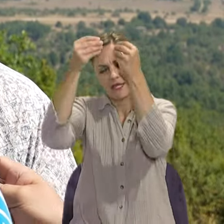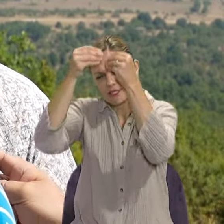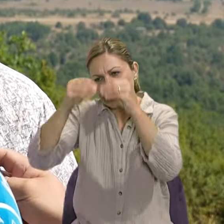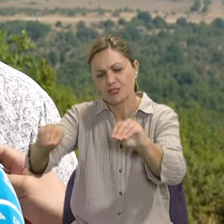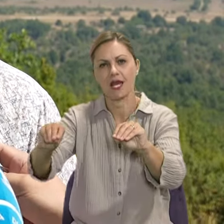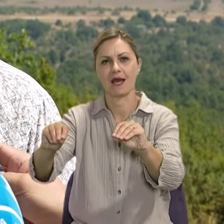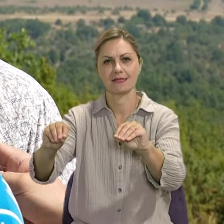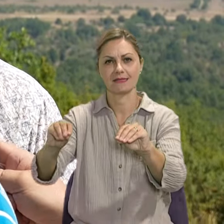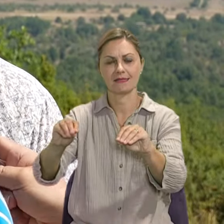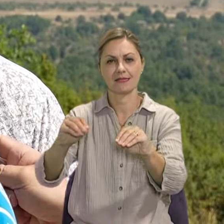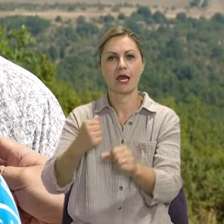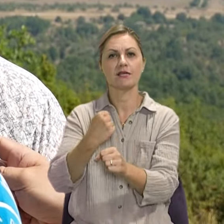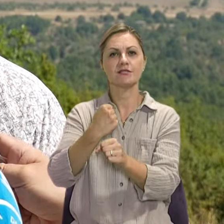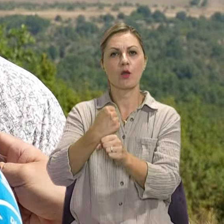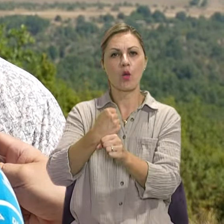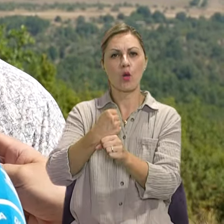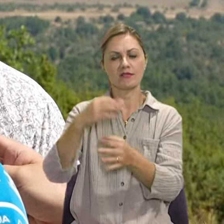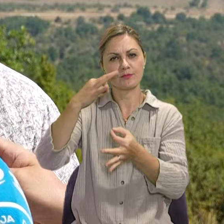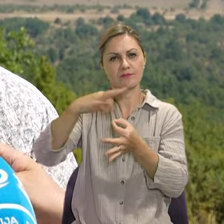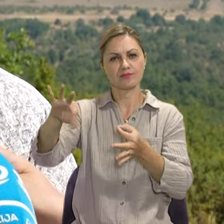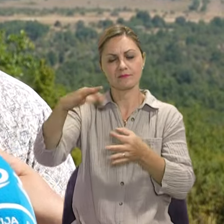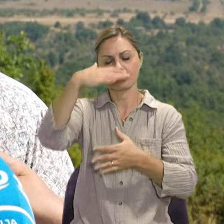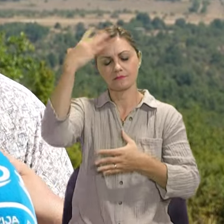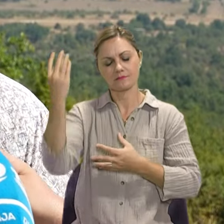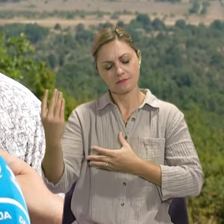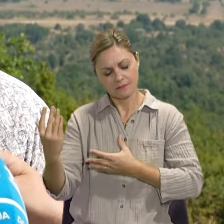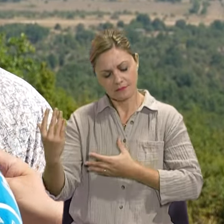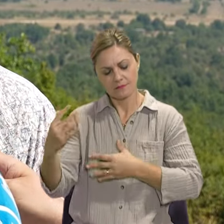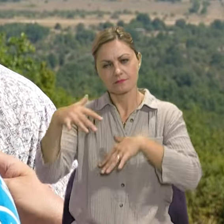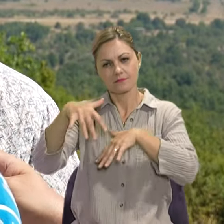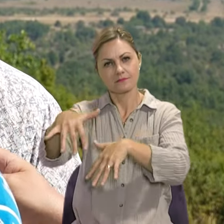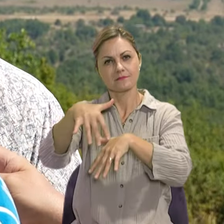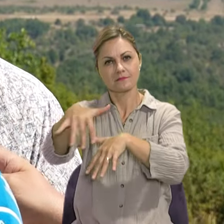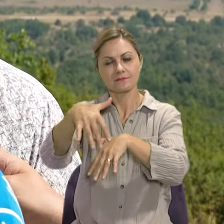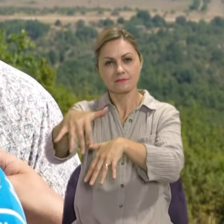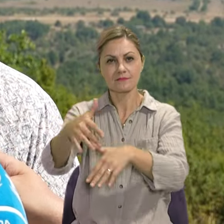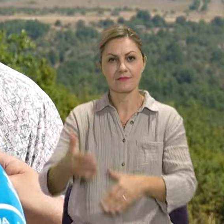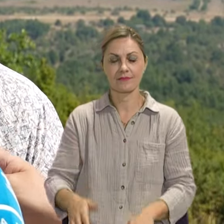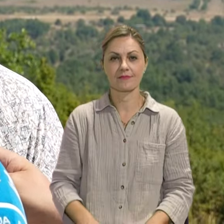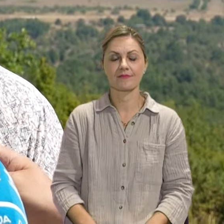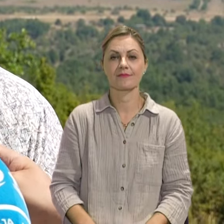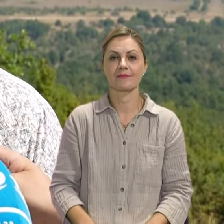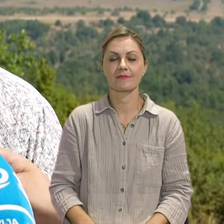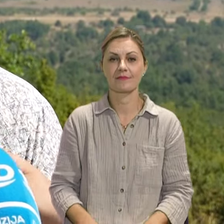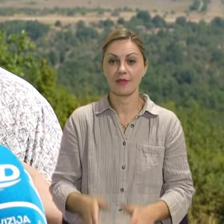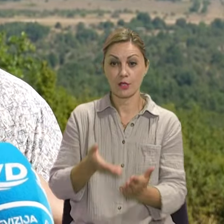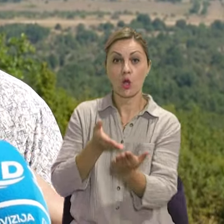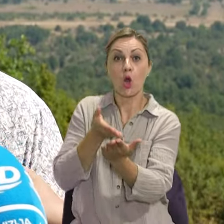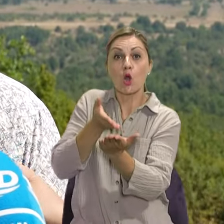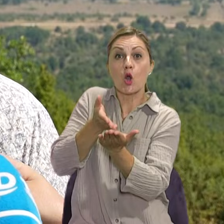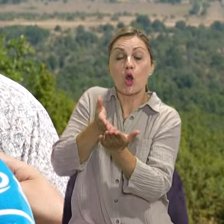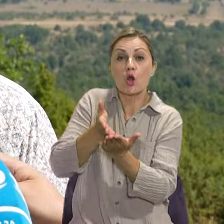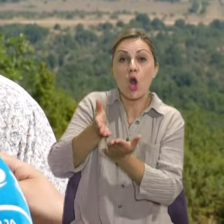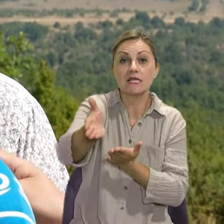će u budućnosti još više biti ovih dionica koje ćemo obnoviti, jer svi znamo da je najsačuvanija staza Gospi